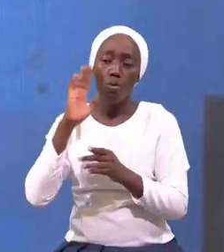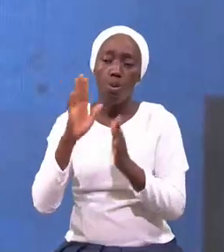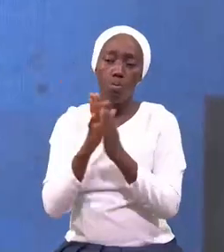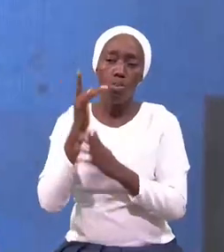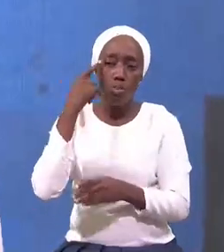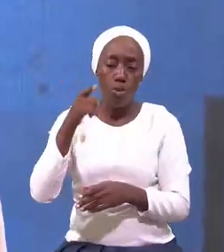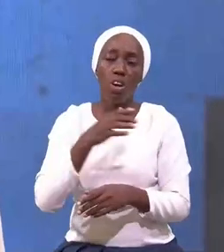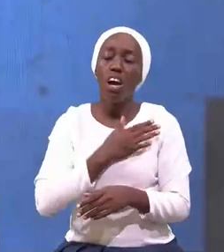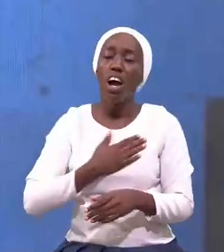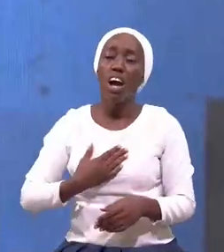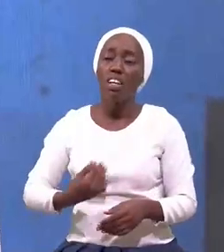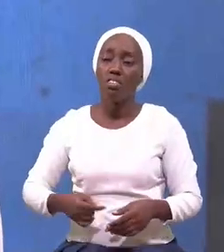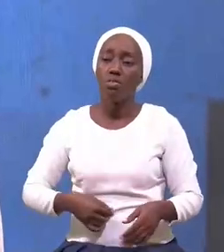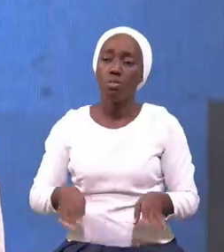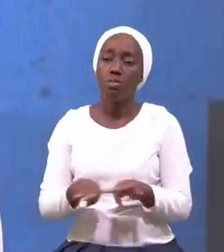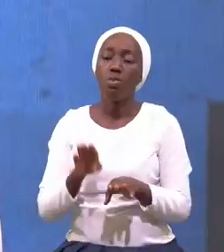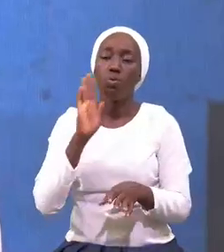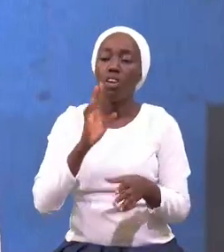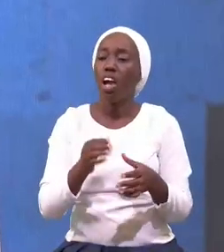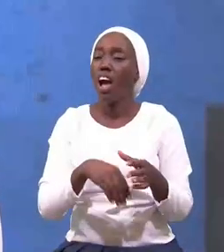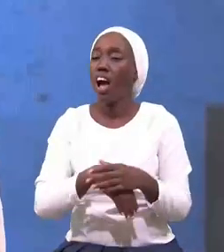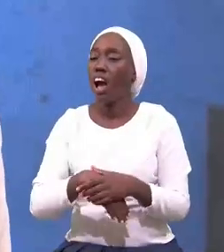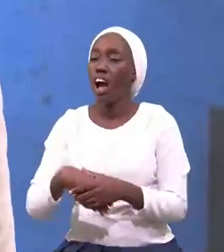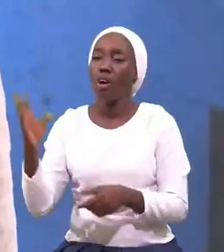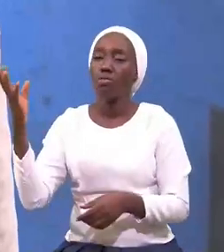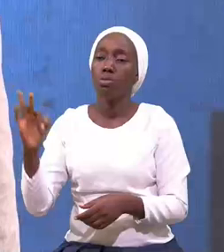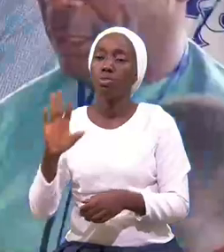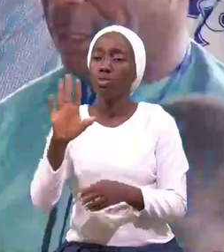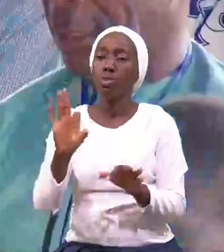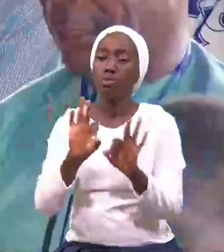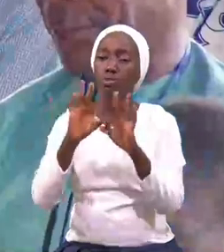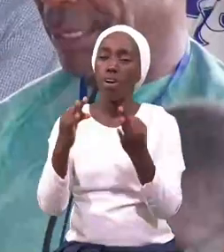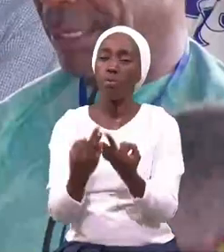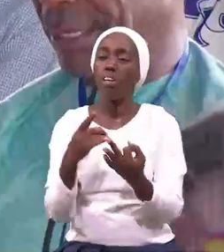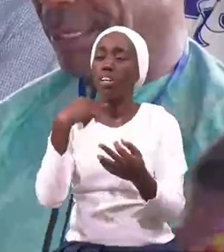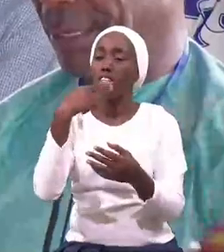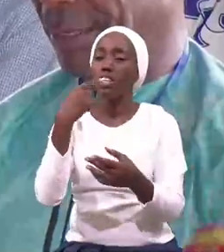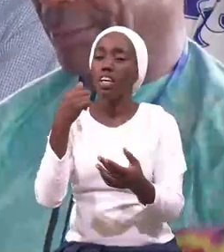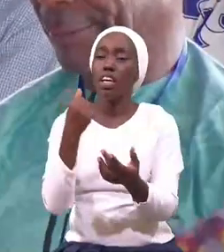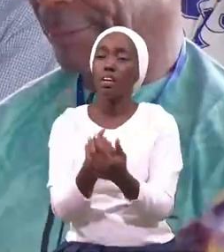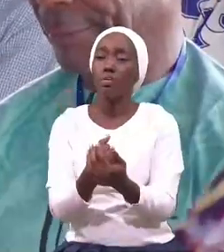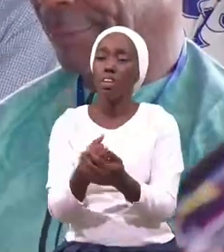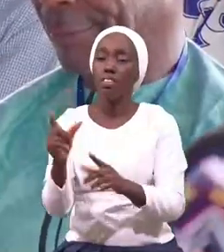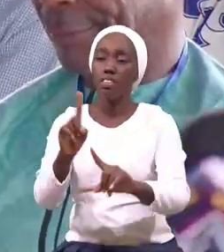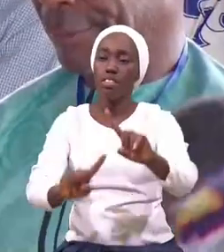Et la stérilité va disparaître de ta famille. Et bon amen.